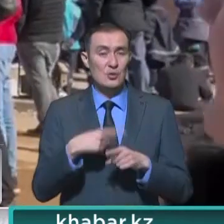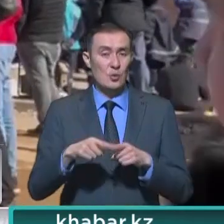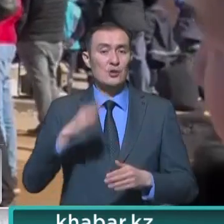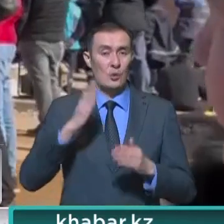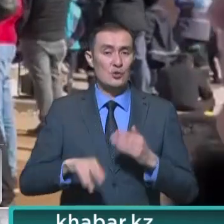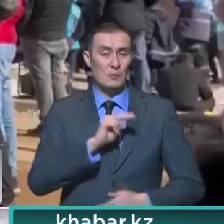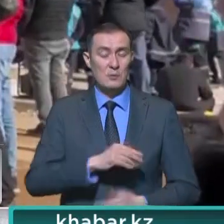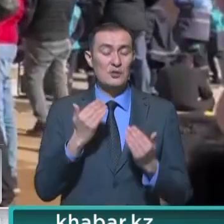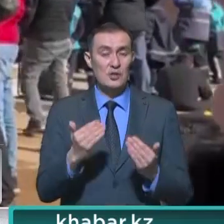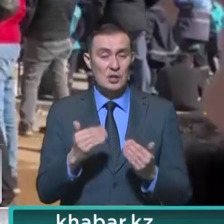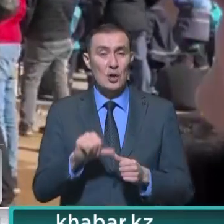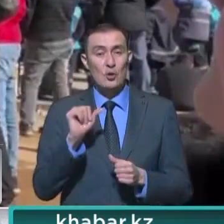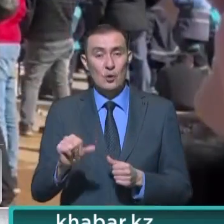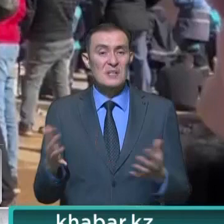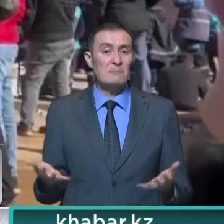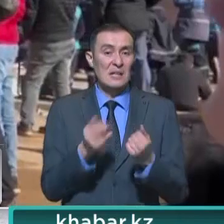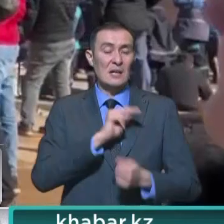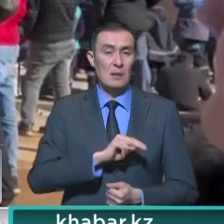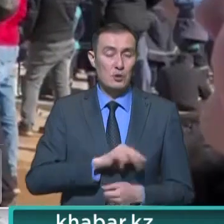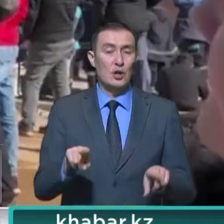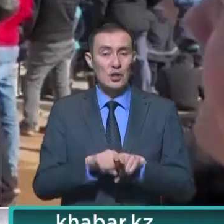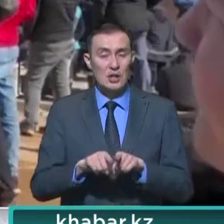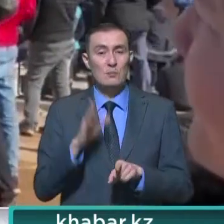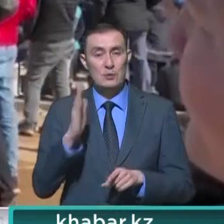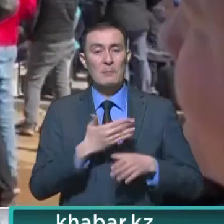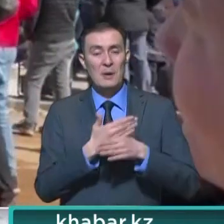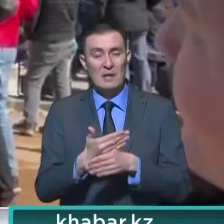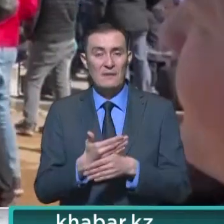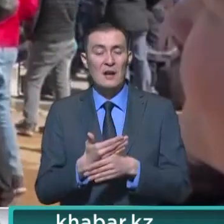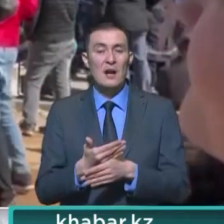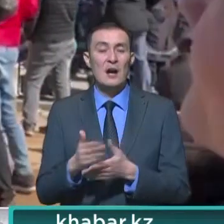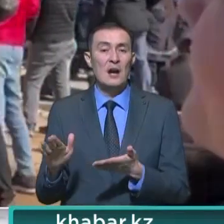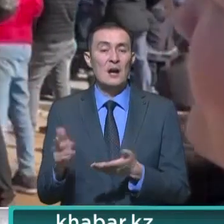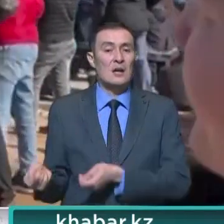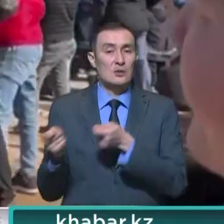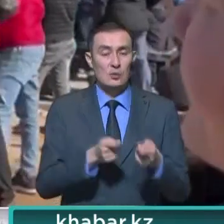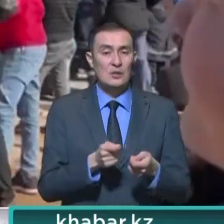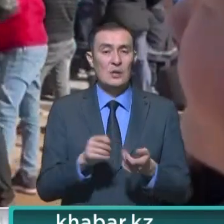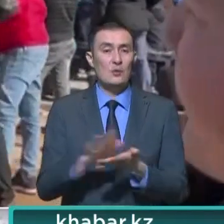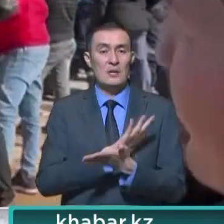Турции. Сейчас, помимо спасательных работ, мы готовы также помогать в разгрузке гуманитарной помощи.